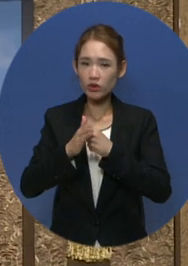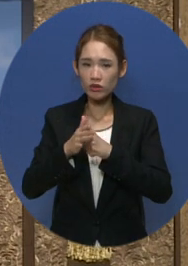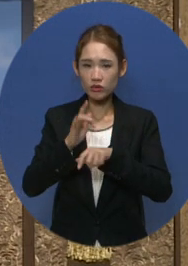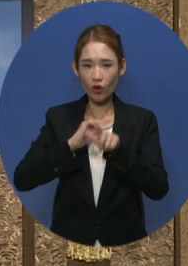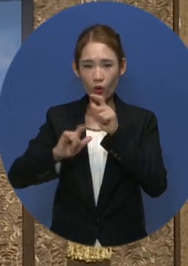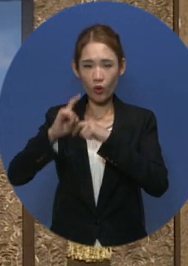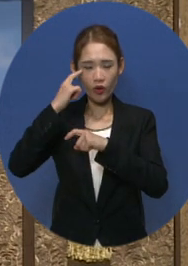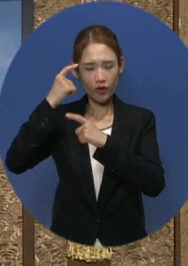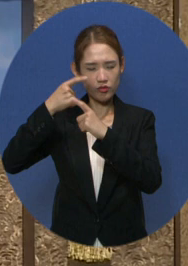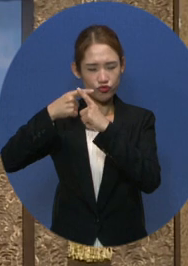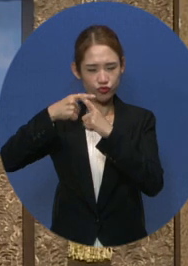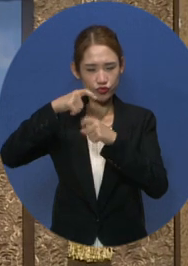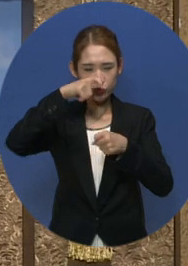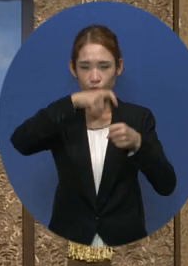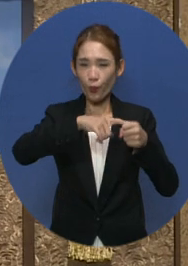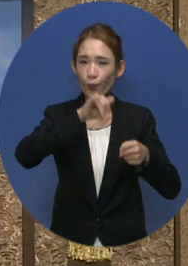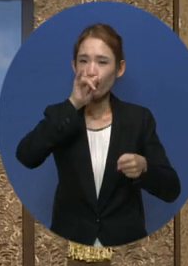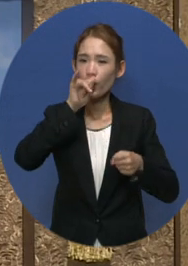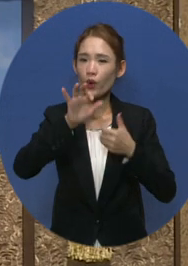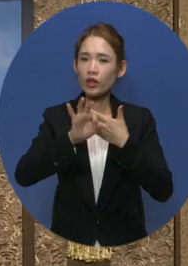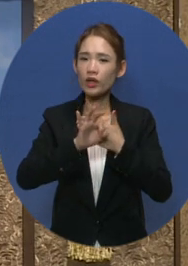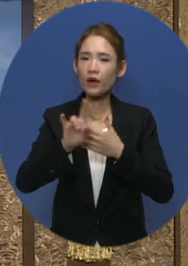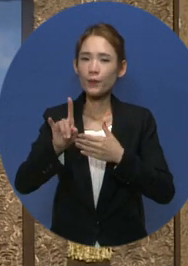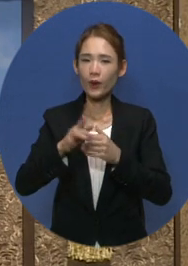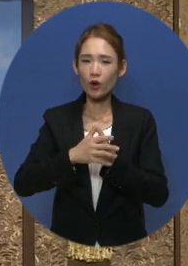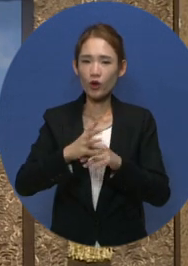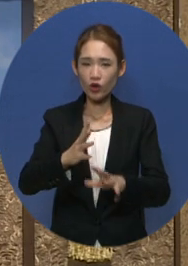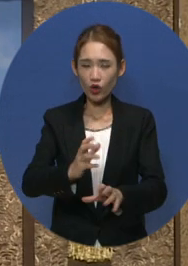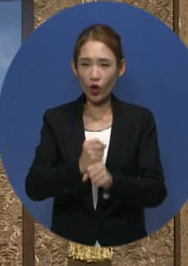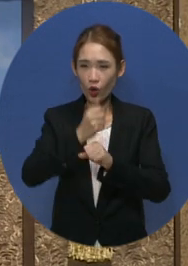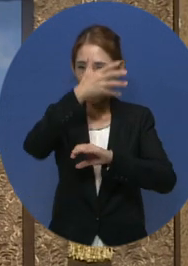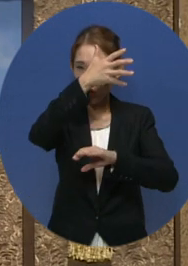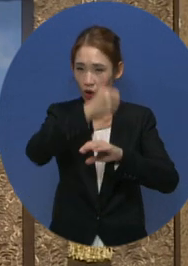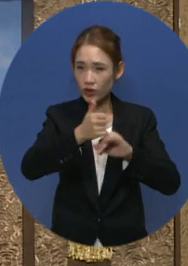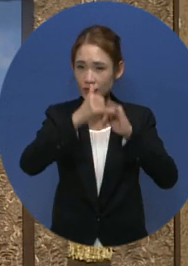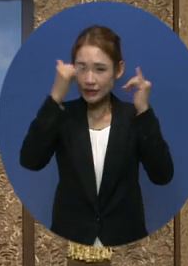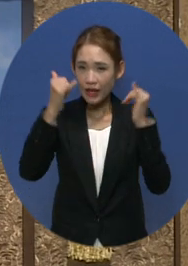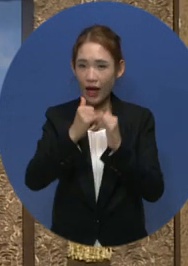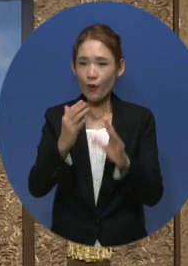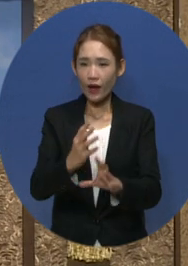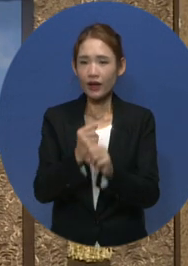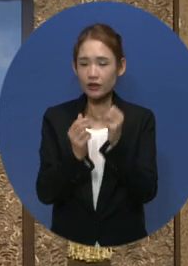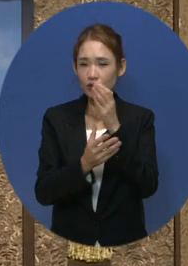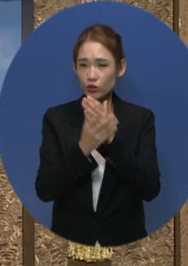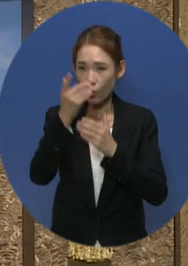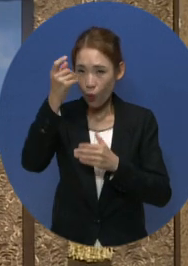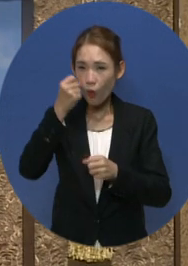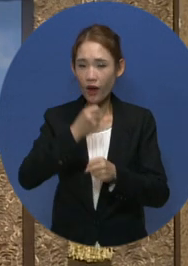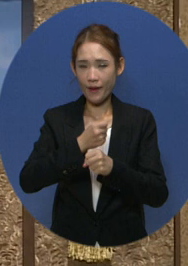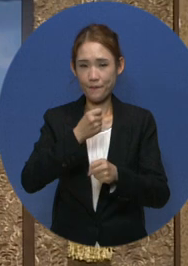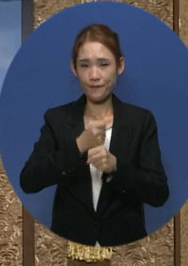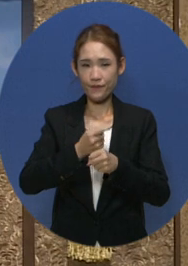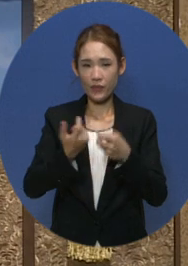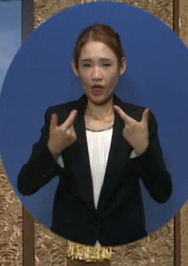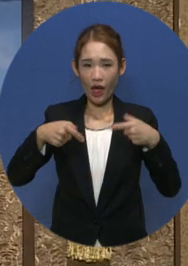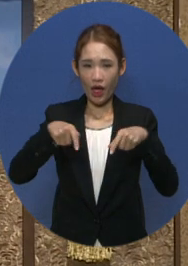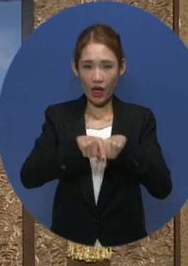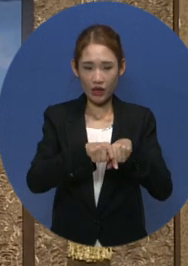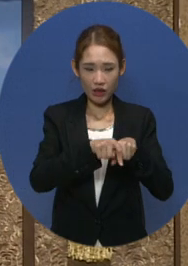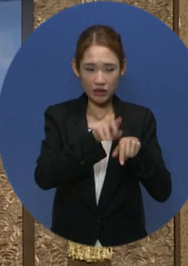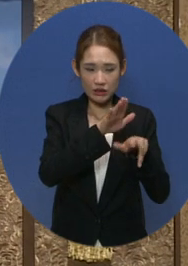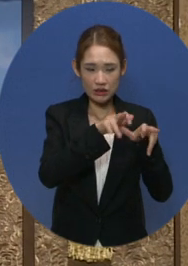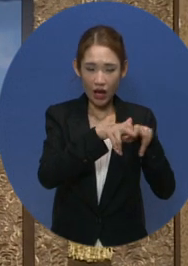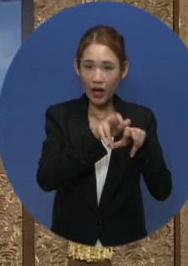궁극적인 목표가 있다면 결국 사회통합이지 않습니까? 예. 장애인과 비장애인이 더불어 함께 살아가는